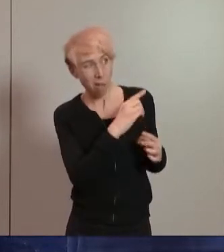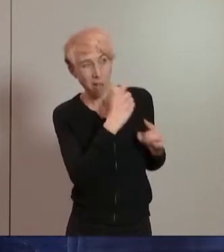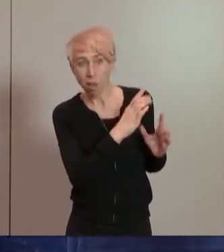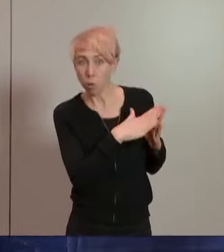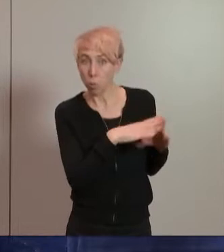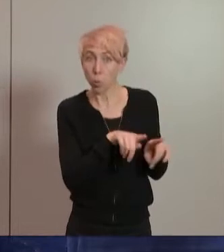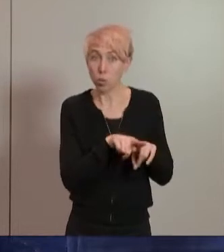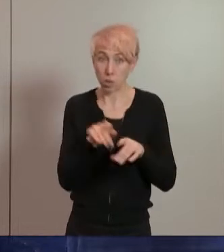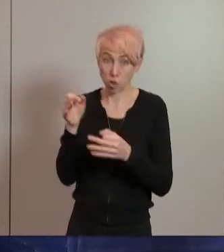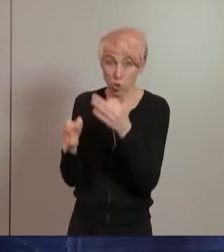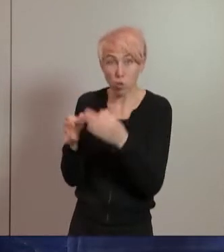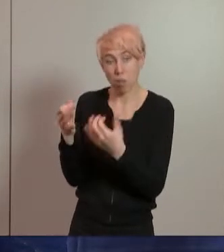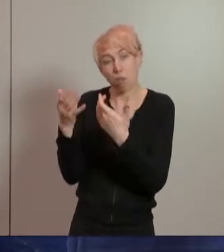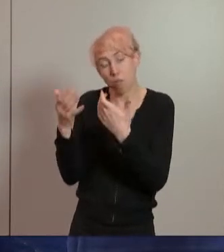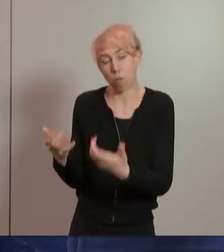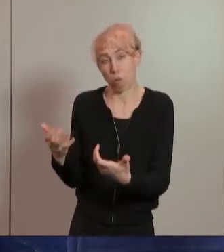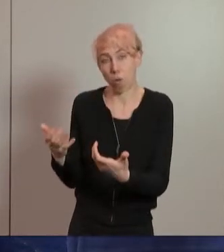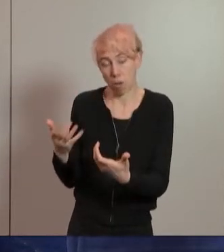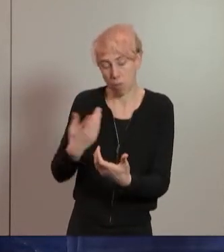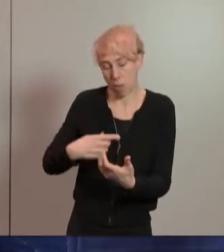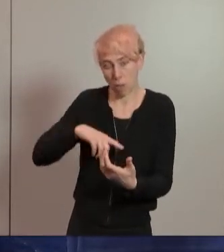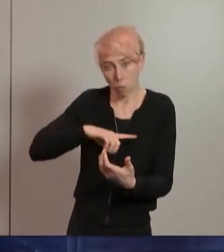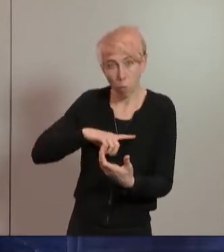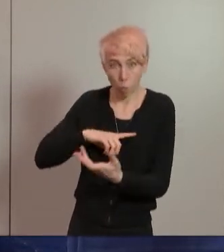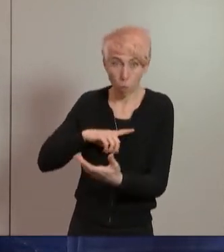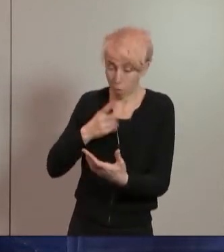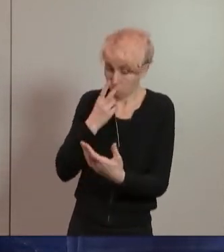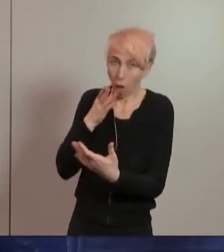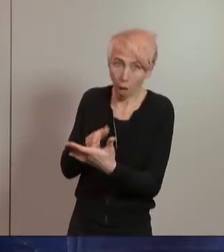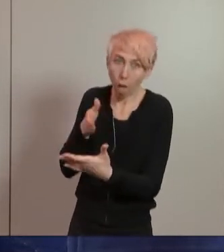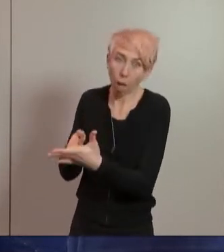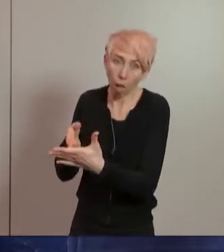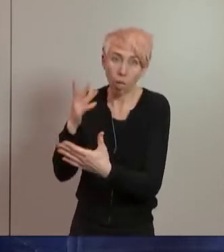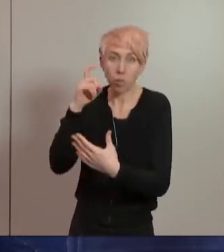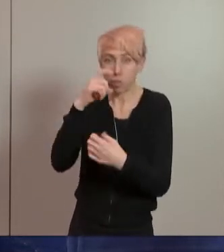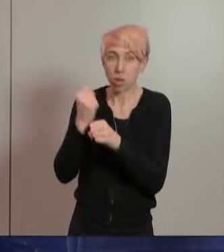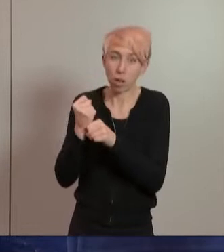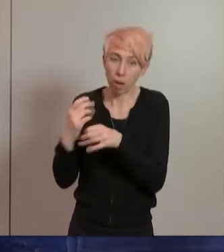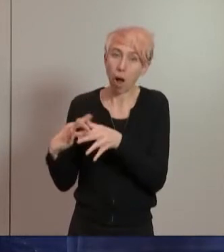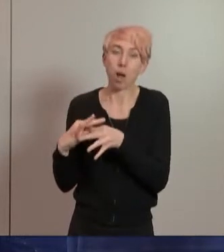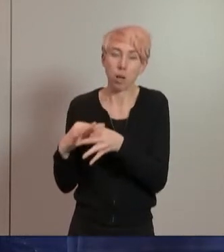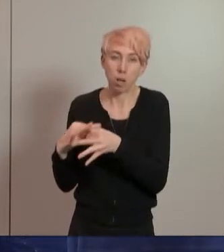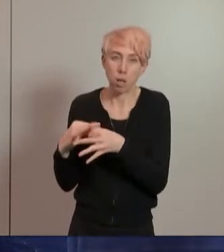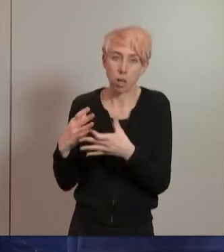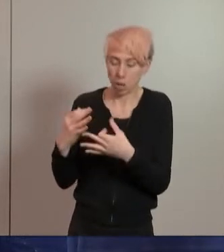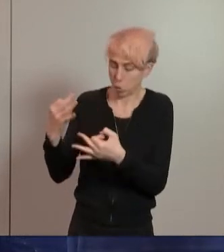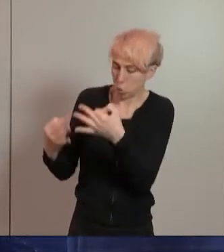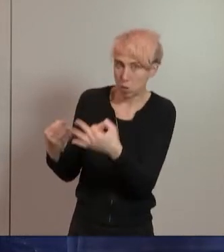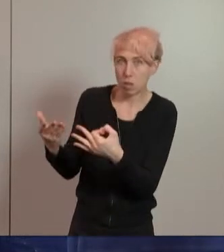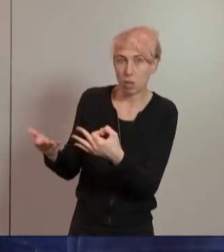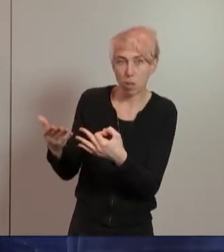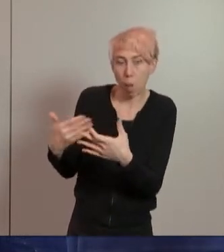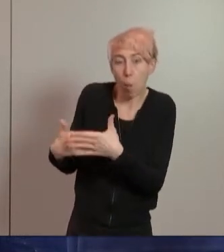aussi de la justice, effectivement, avec laquelle nous avons énormément de difficultés à travailler. L'enjeu de la justice